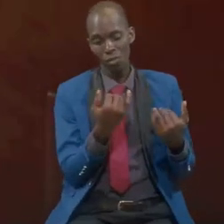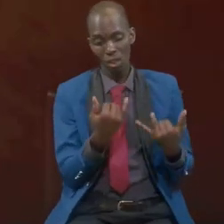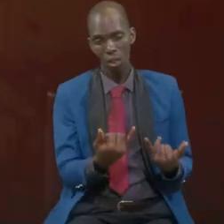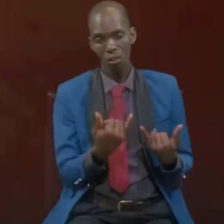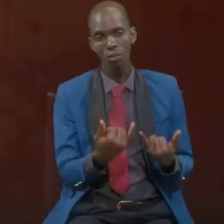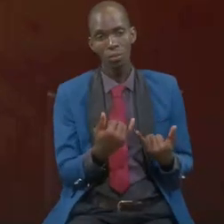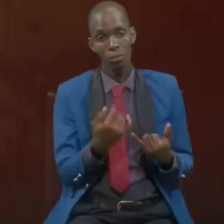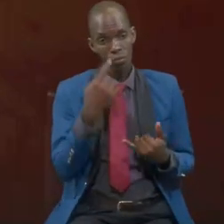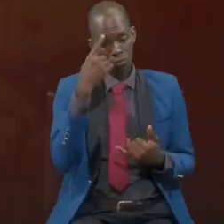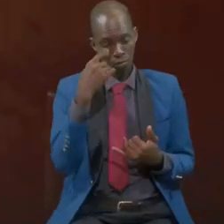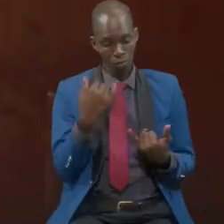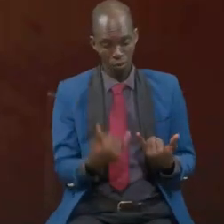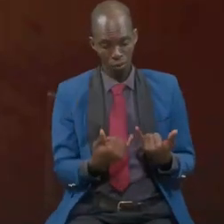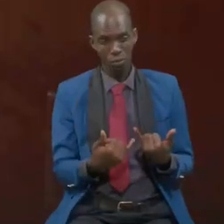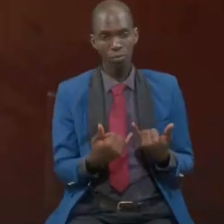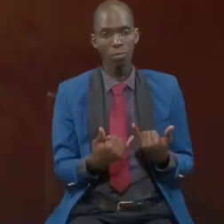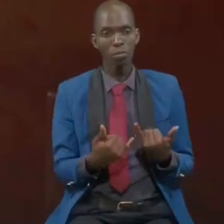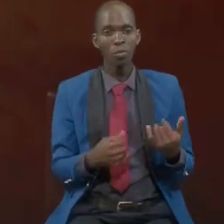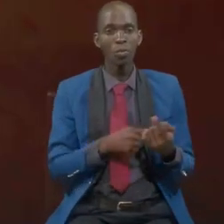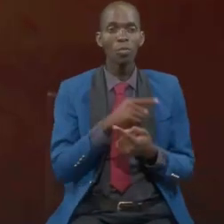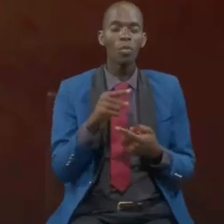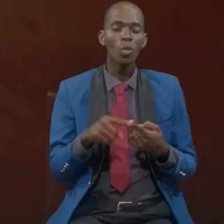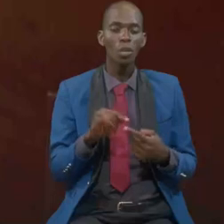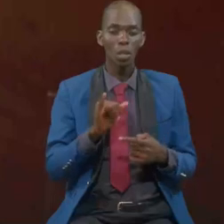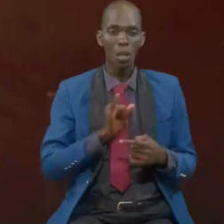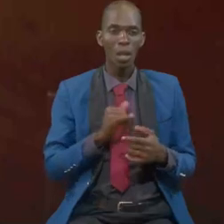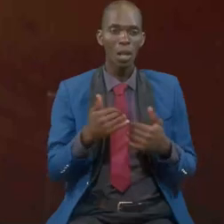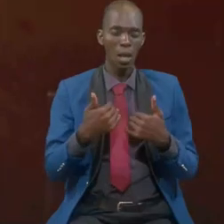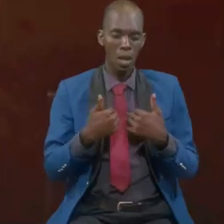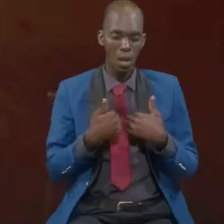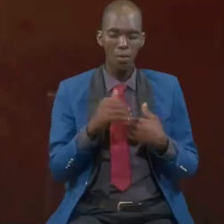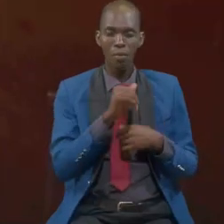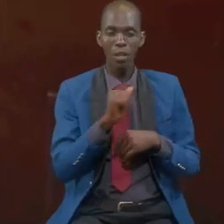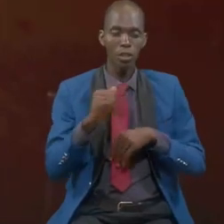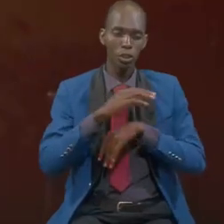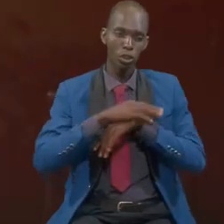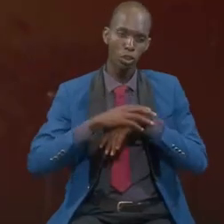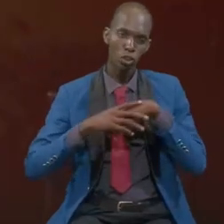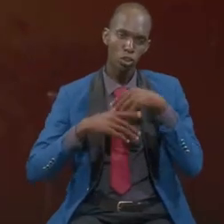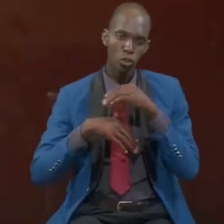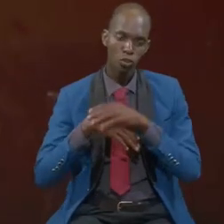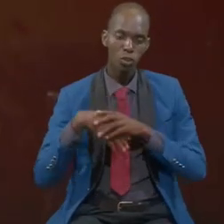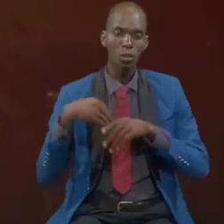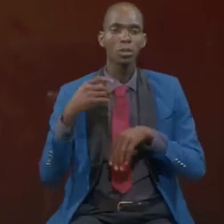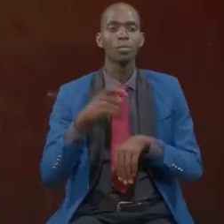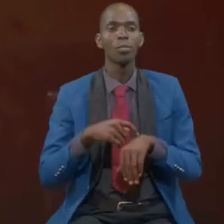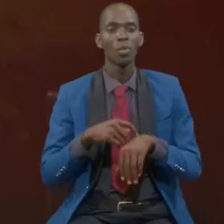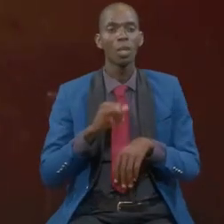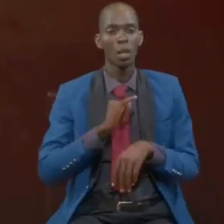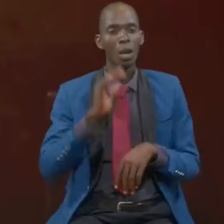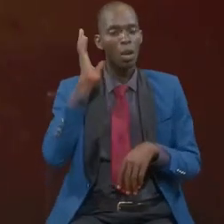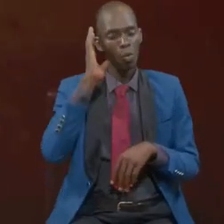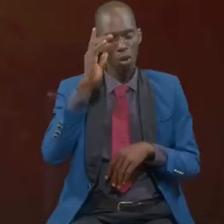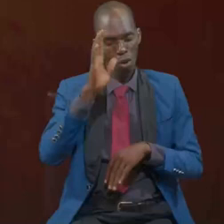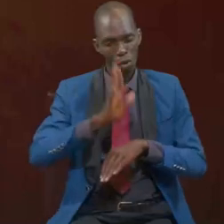a dit, Félix est effrayé, dit, pour le moment, retire-toi. Quand j'en trouverai l'occasion,